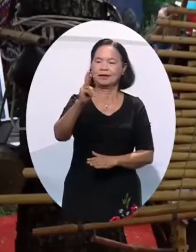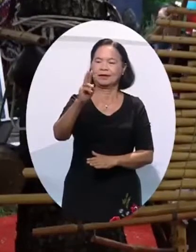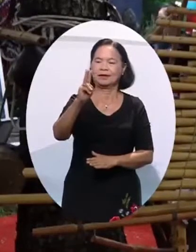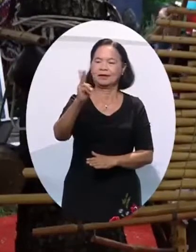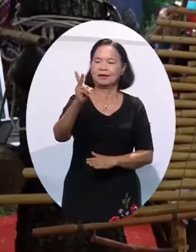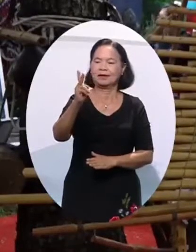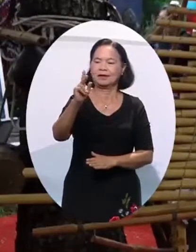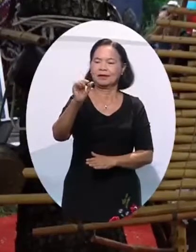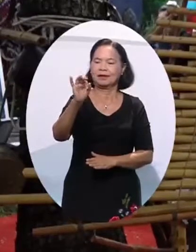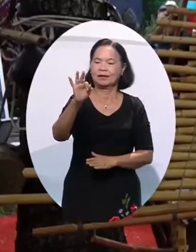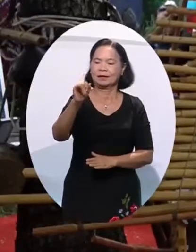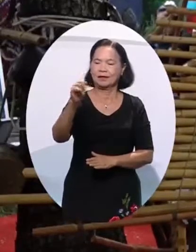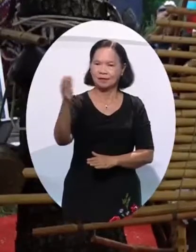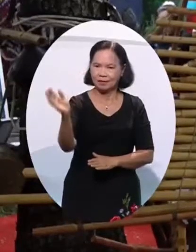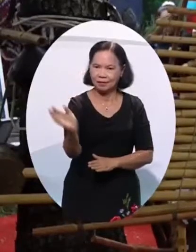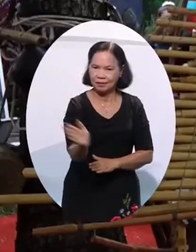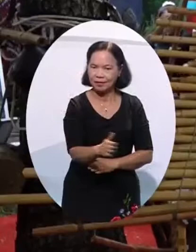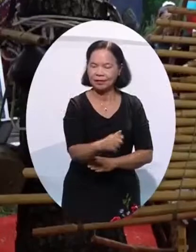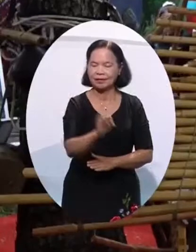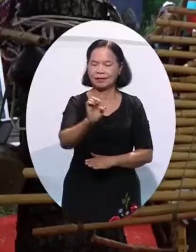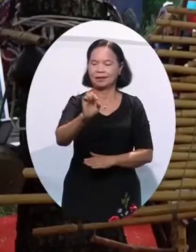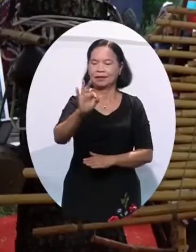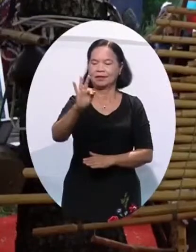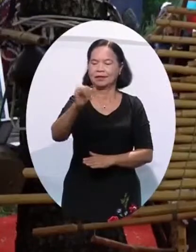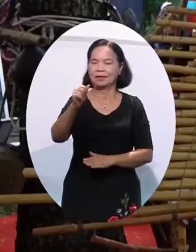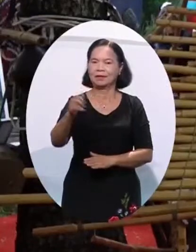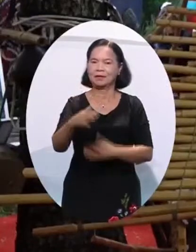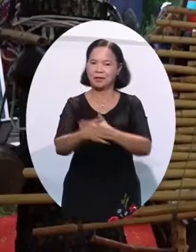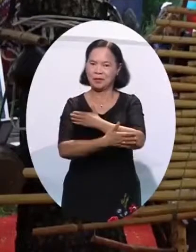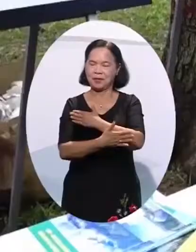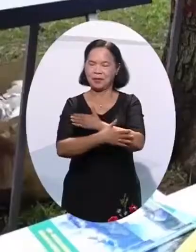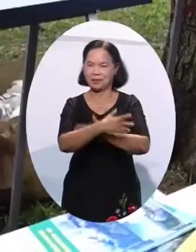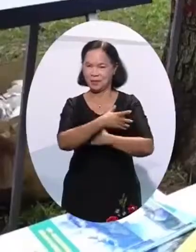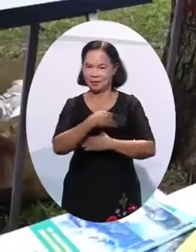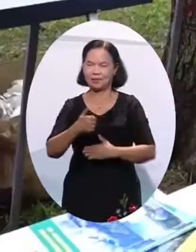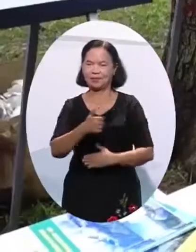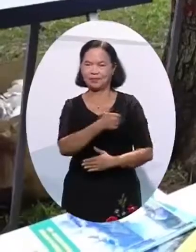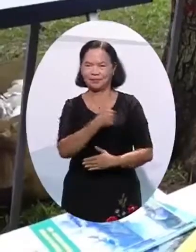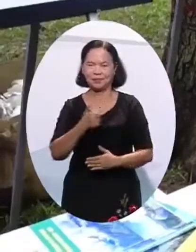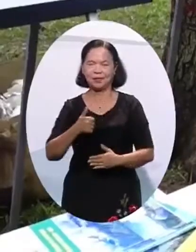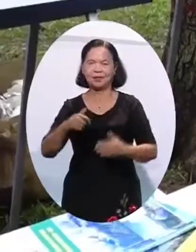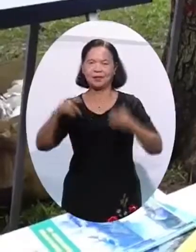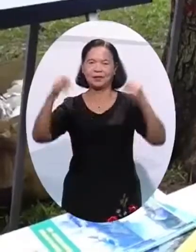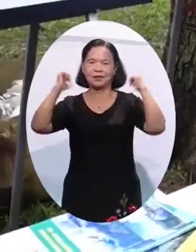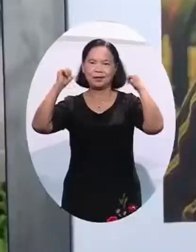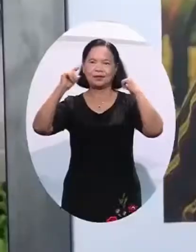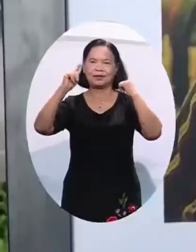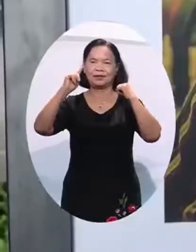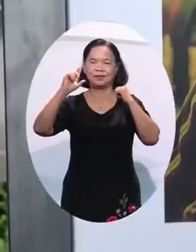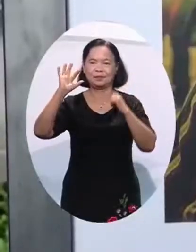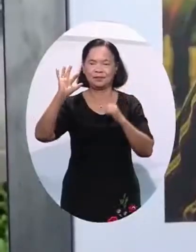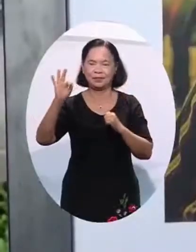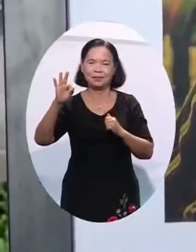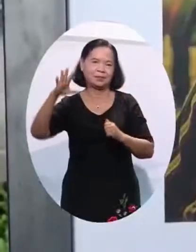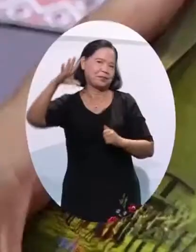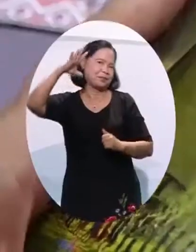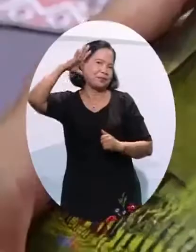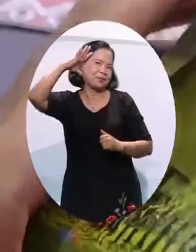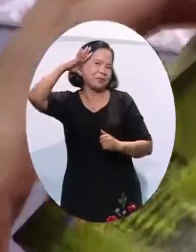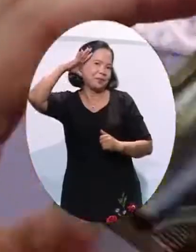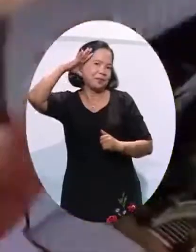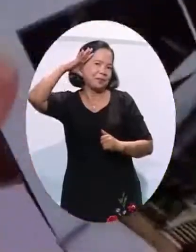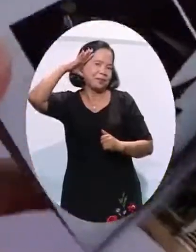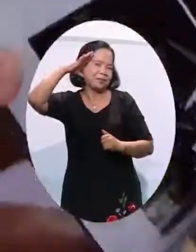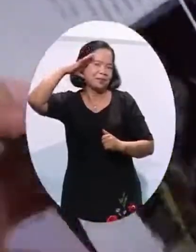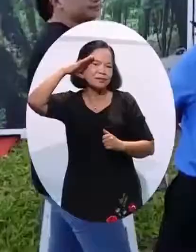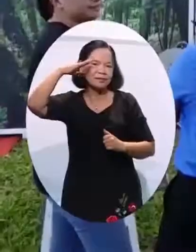có thể trải nghiệm một cách toàn diện và đầy đủ hơn về đất và người Kon Tum. Tại đây, du khách có thể trải nghiệm mùa hè tại thiên đường xanh măng